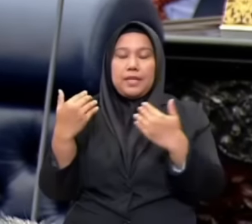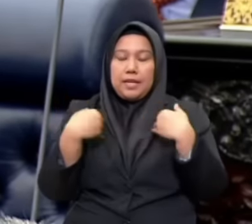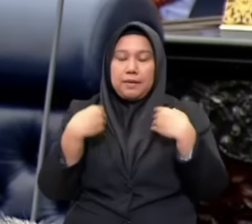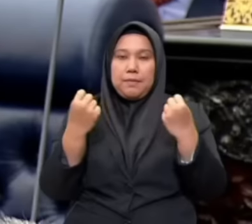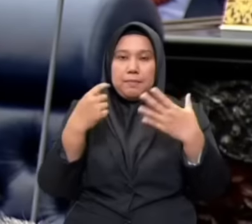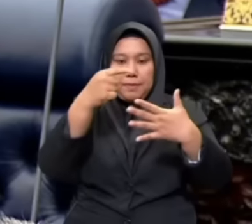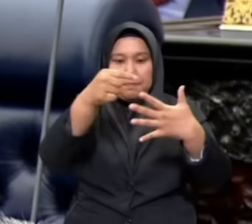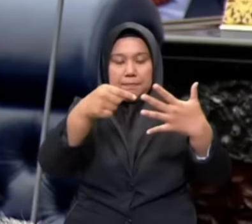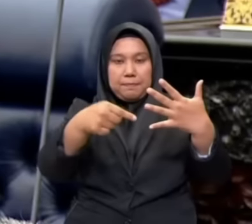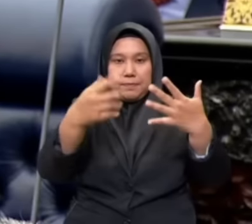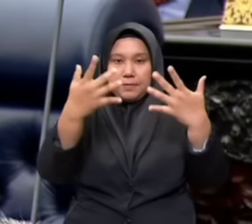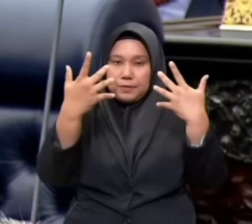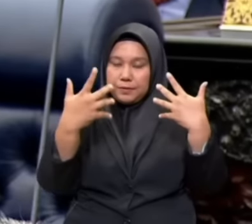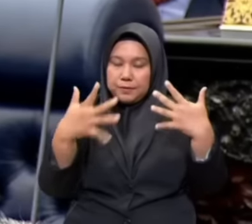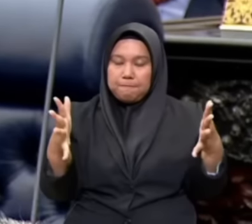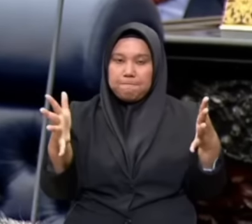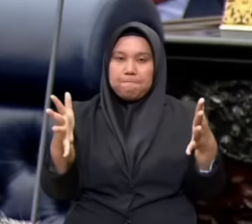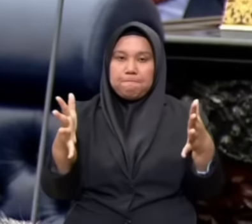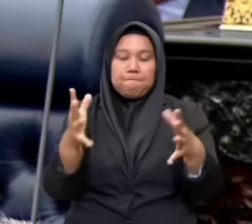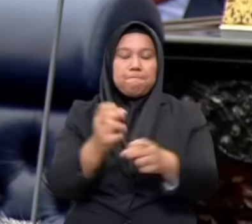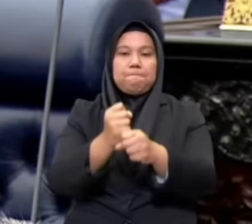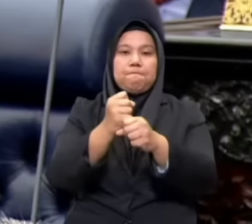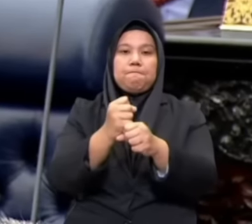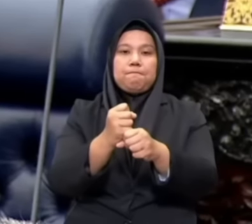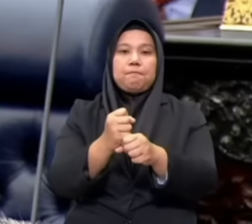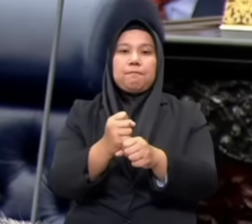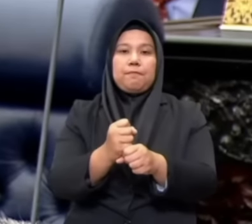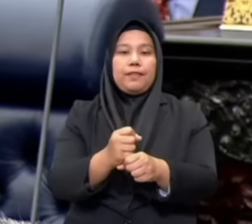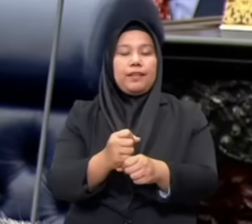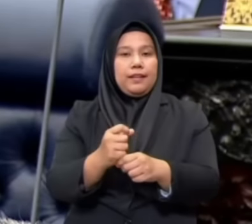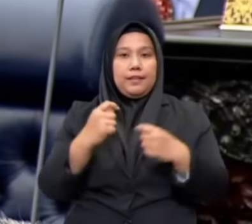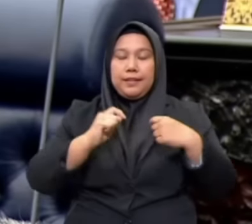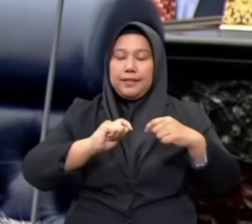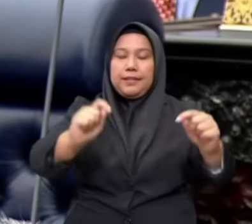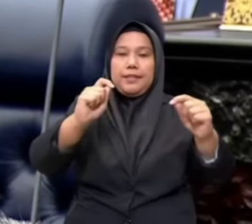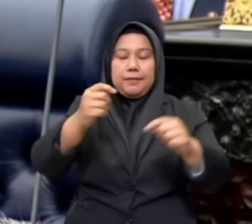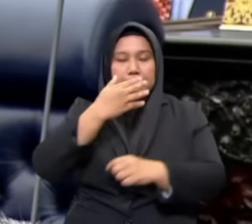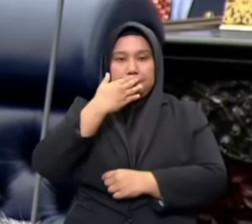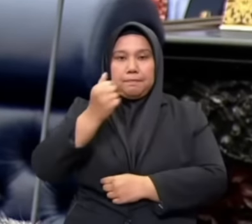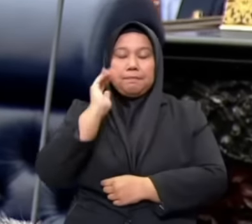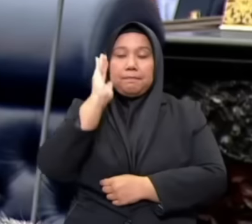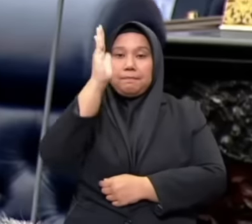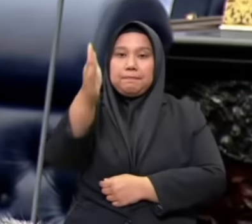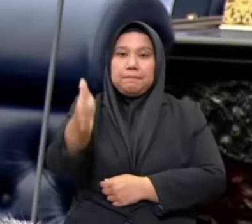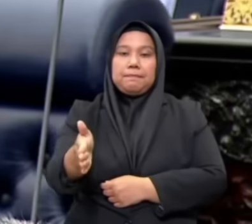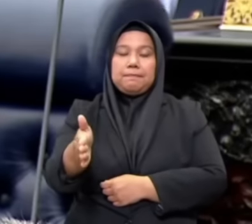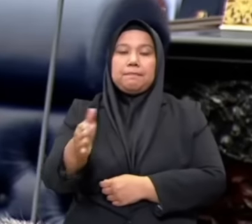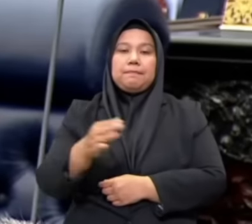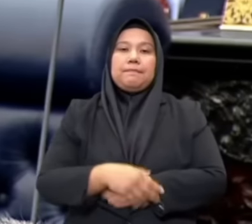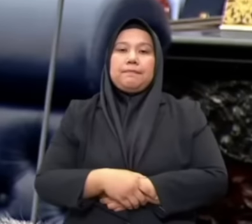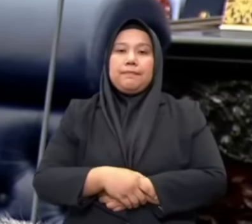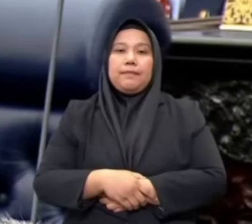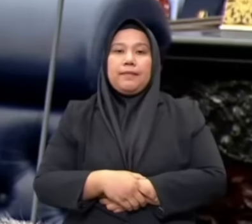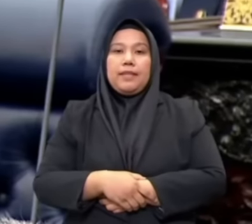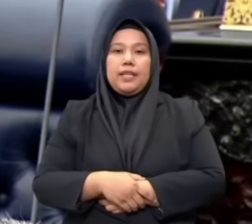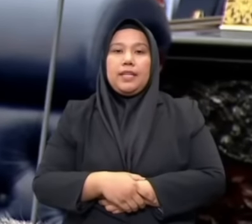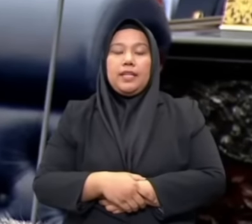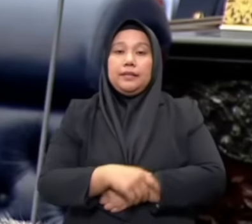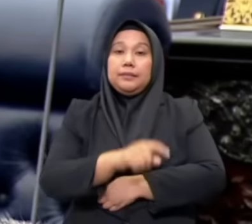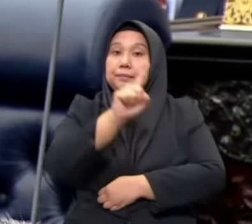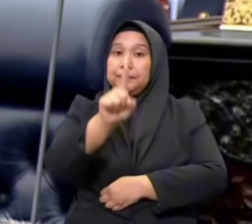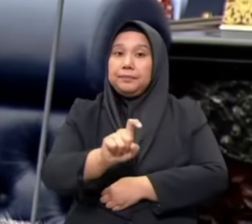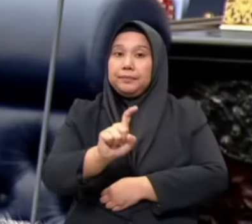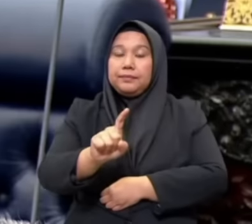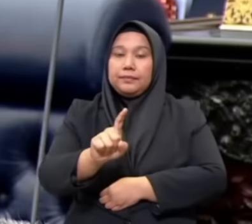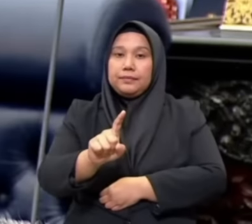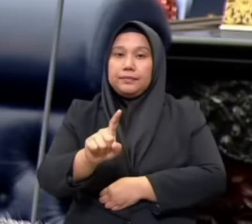telah dimejingkan. Ini selalu tindakan yang kehadapan Datuk Yang Pertua. Persoalan saya kepada Yang Amat Berhormat